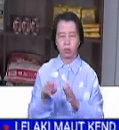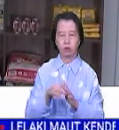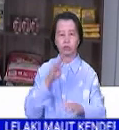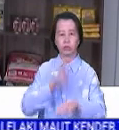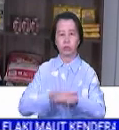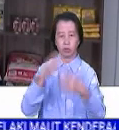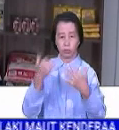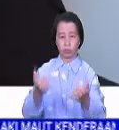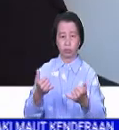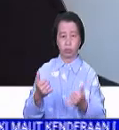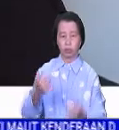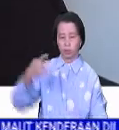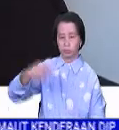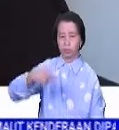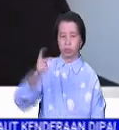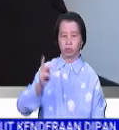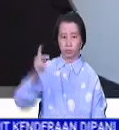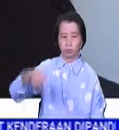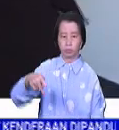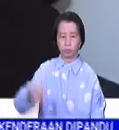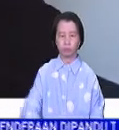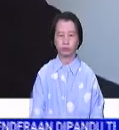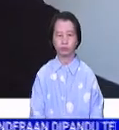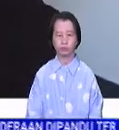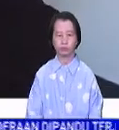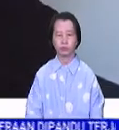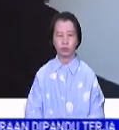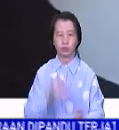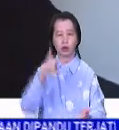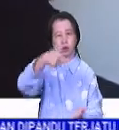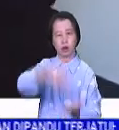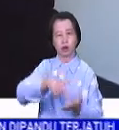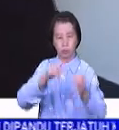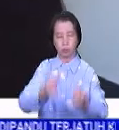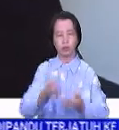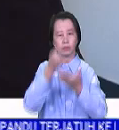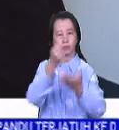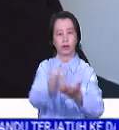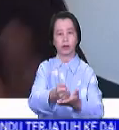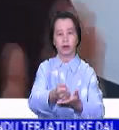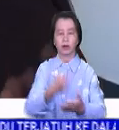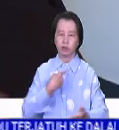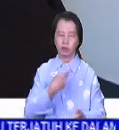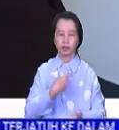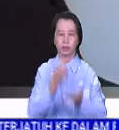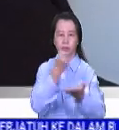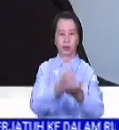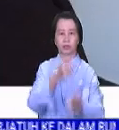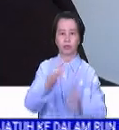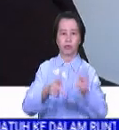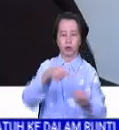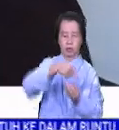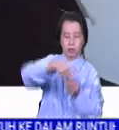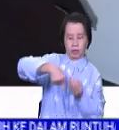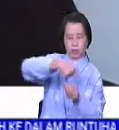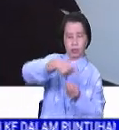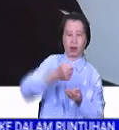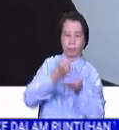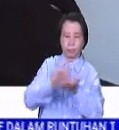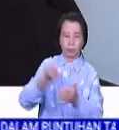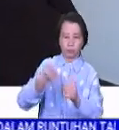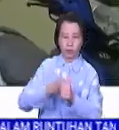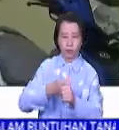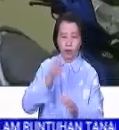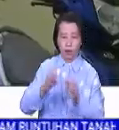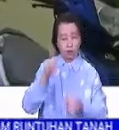masa PKV selagi kita masih boleh membantu kita bantu dahulu orang-orang di sekeliling kita jadi sekiranya kita